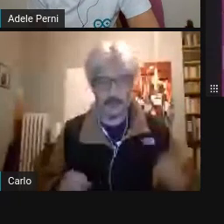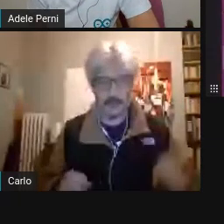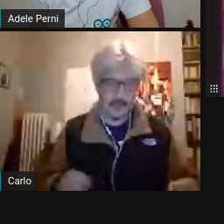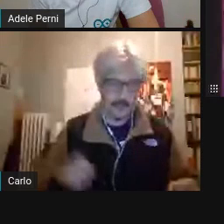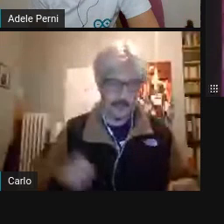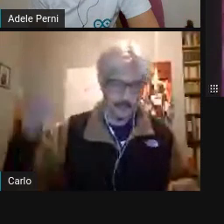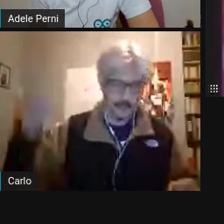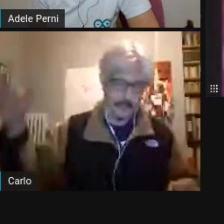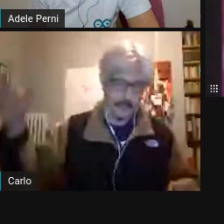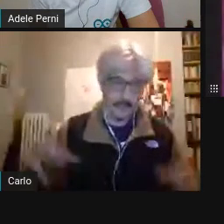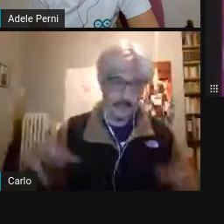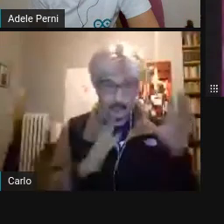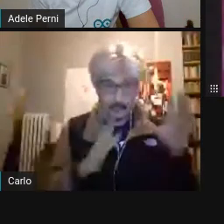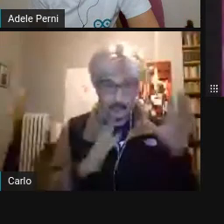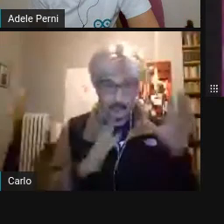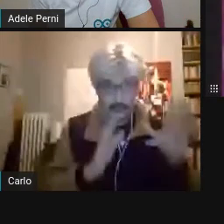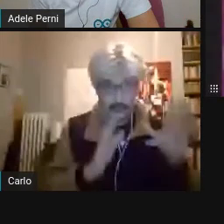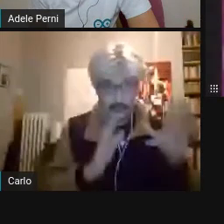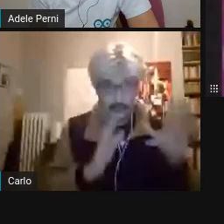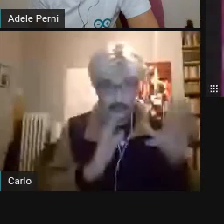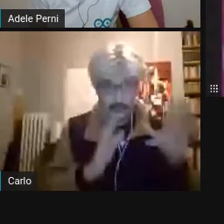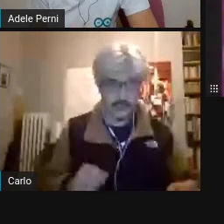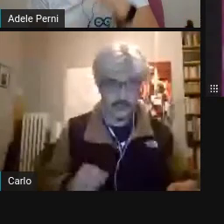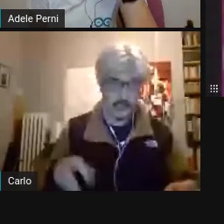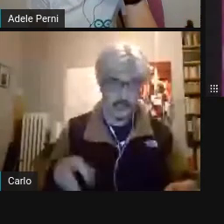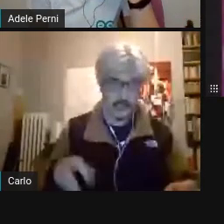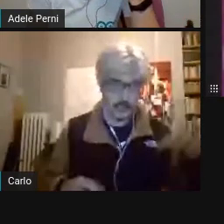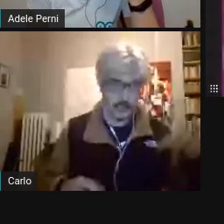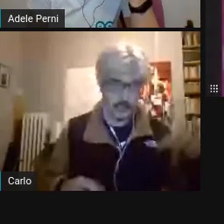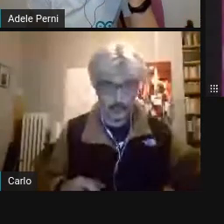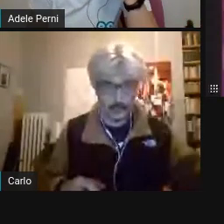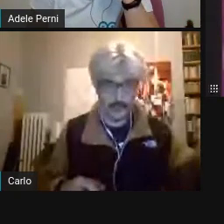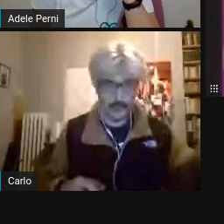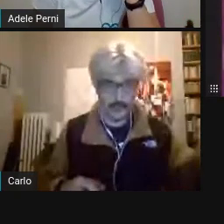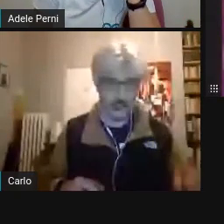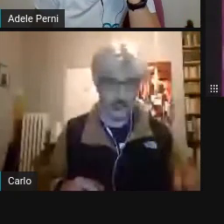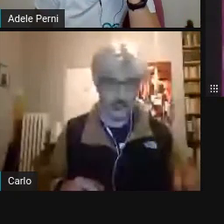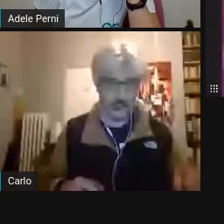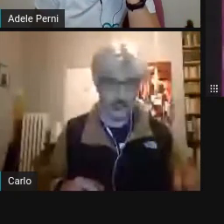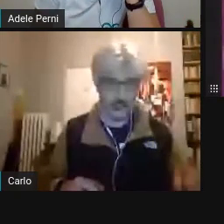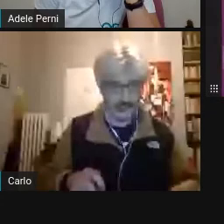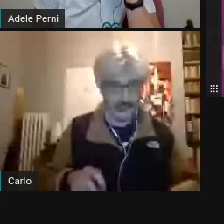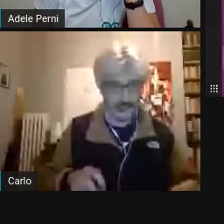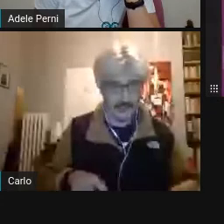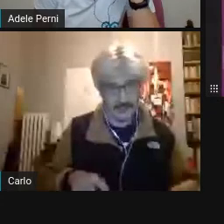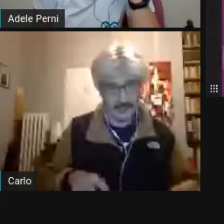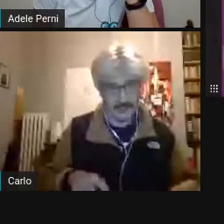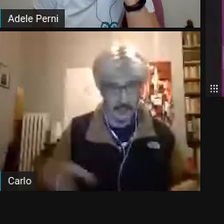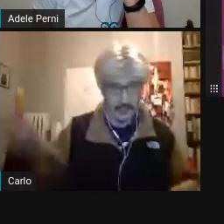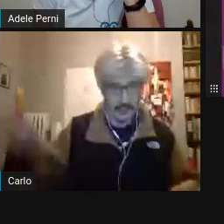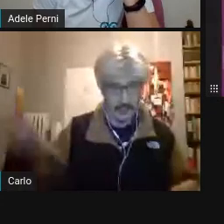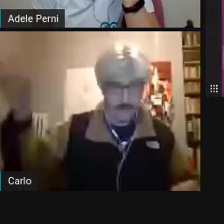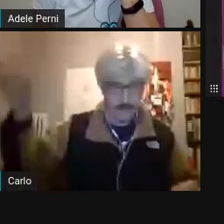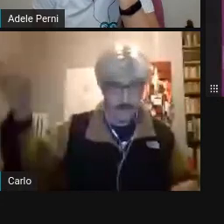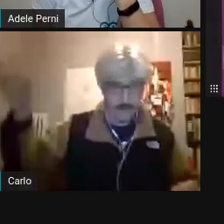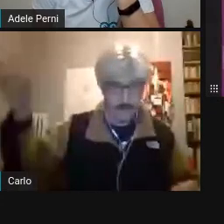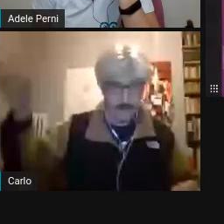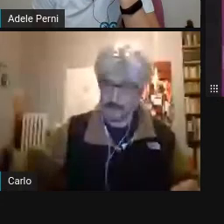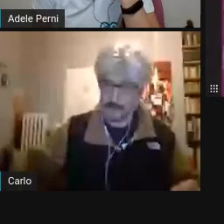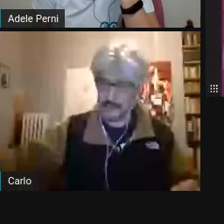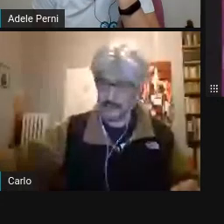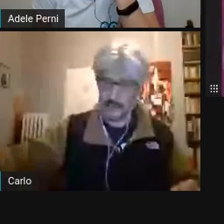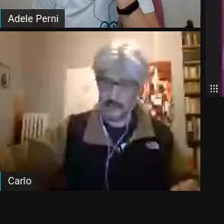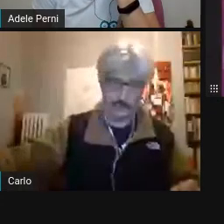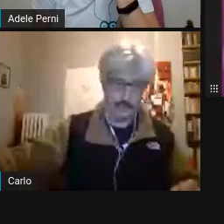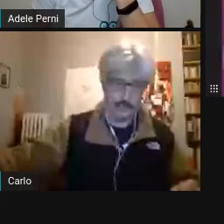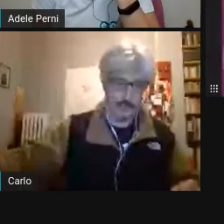abbiamo un HBT Bike Team che lavora solo sul tema bicicletta abbiamo Cuneo che si è specializzato sulla didattica nelle scuole Parma che